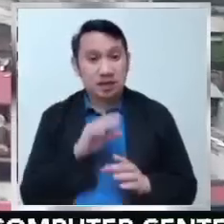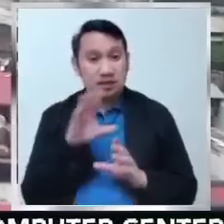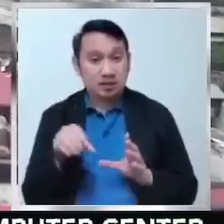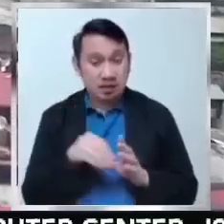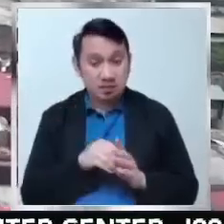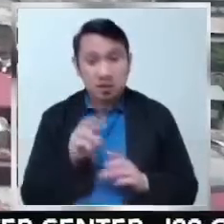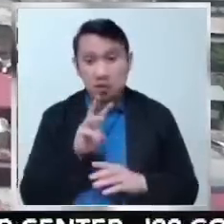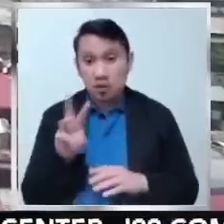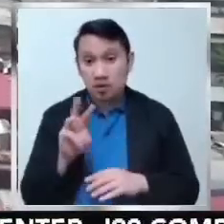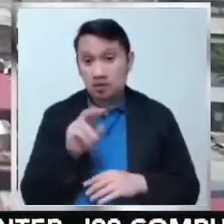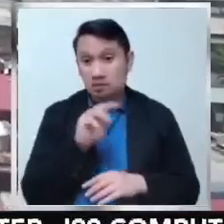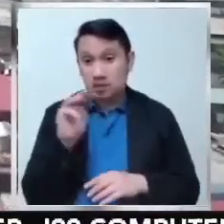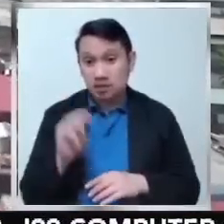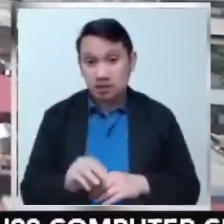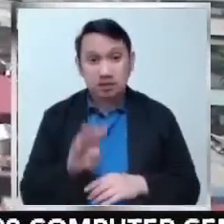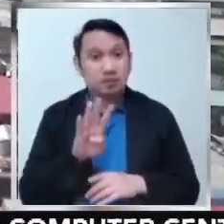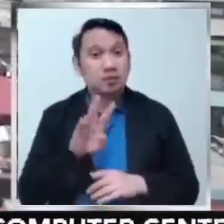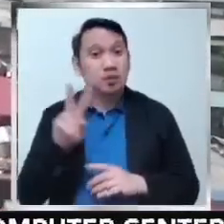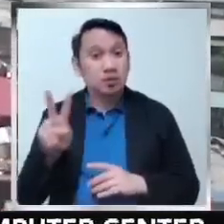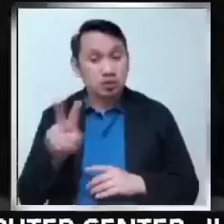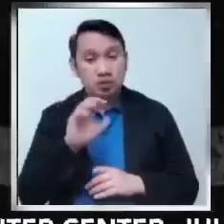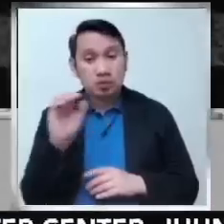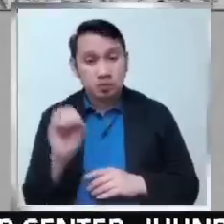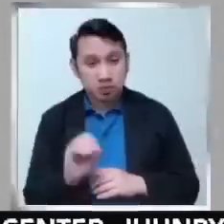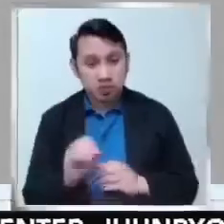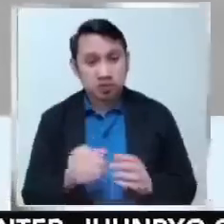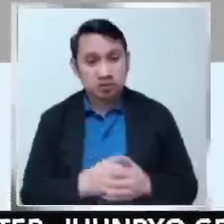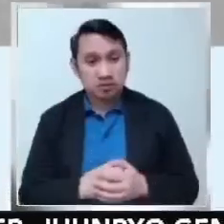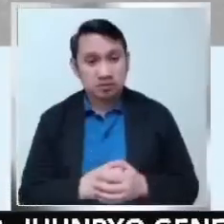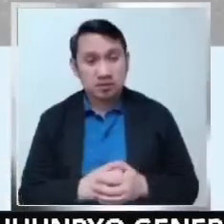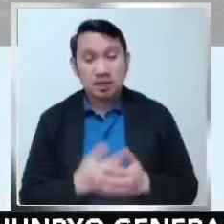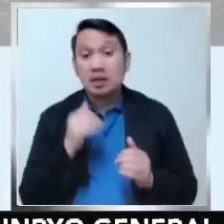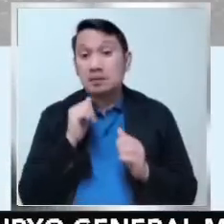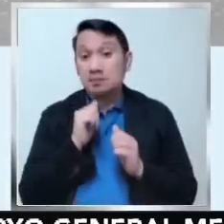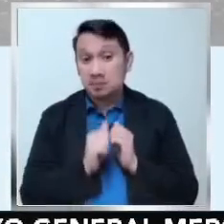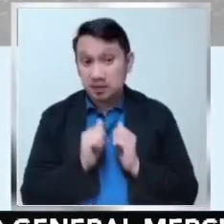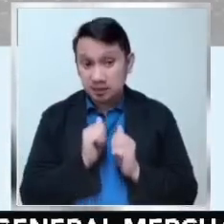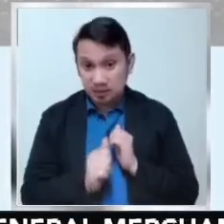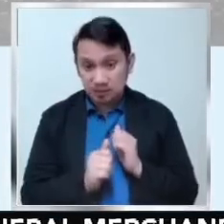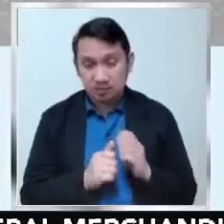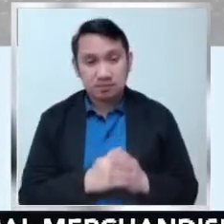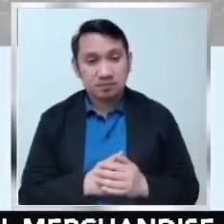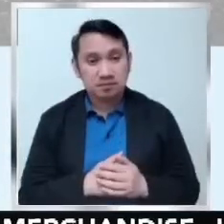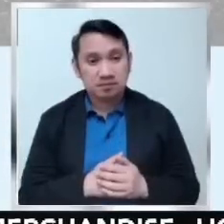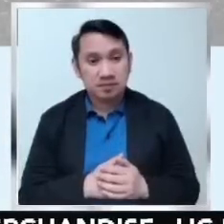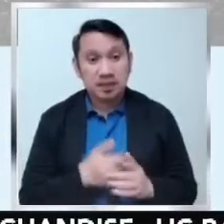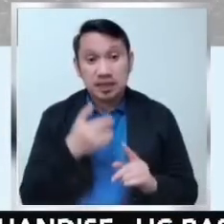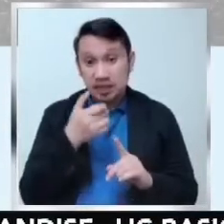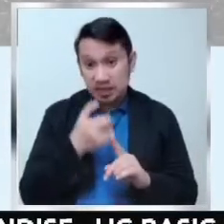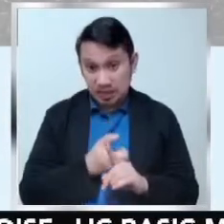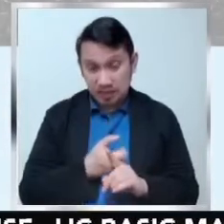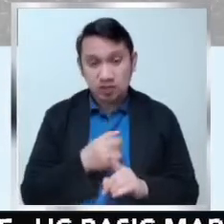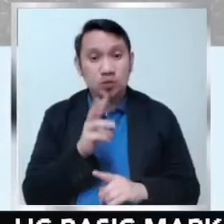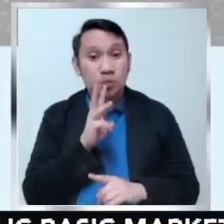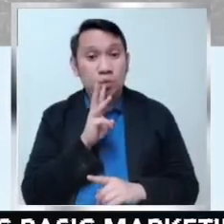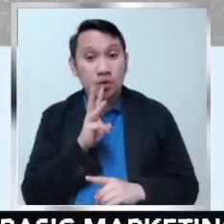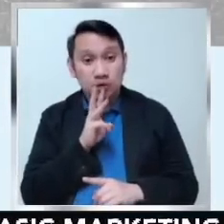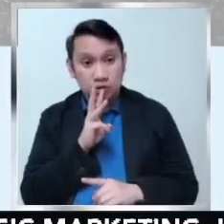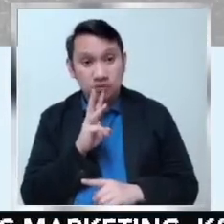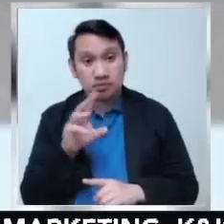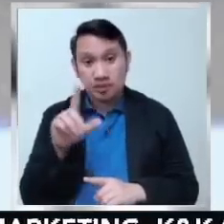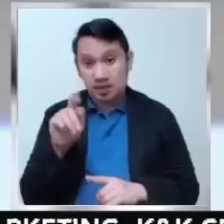nasa 42% ang non-revenue water ngayon. Ibig sabihin, sa bawat litro ng tubig na dumadaloy sa kanilang mga